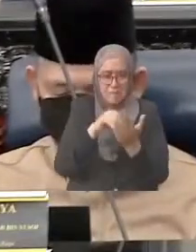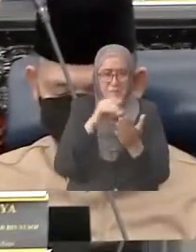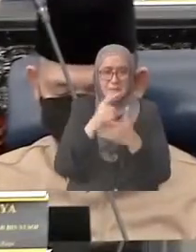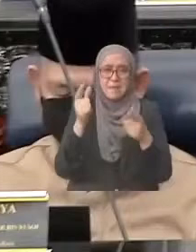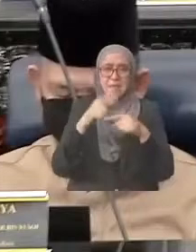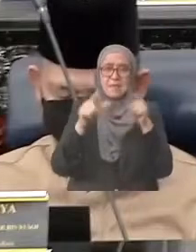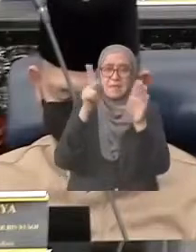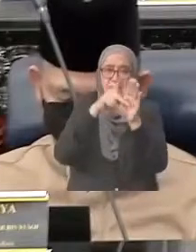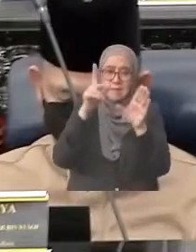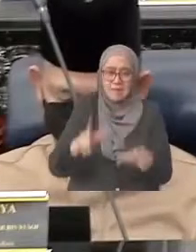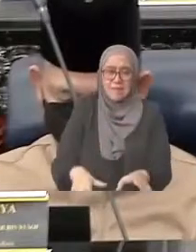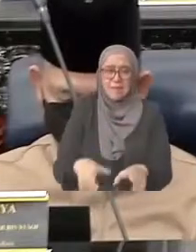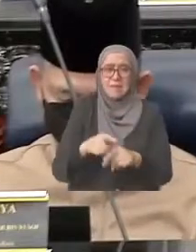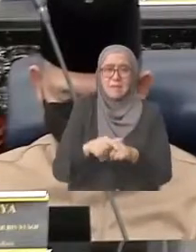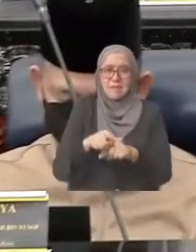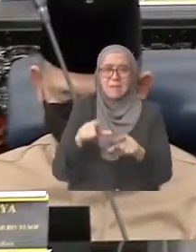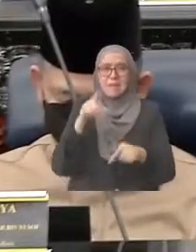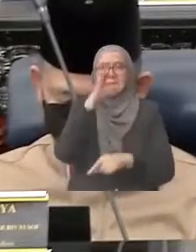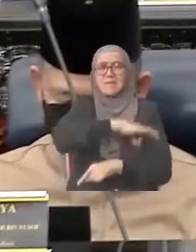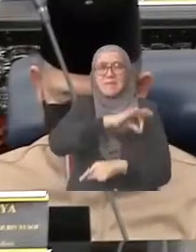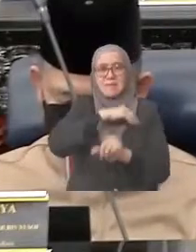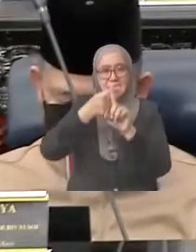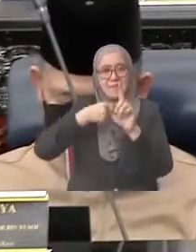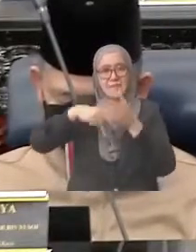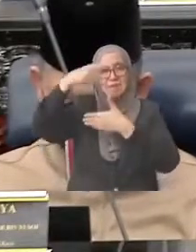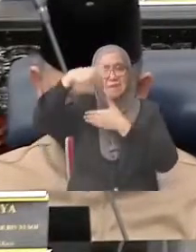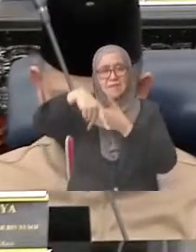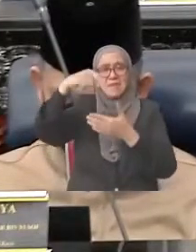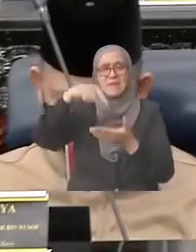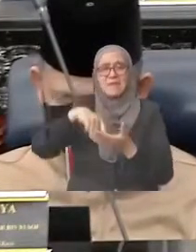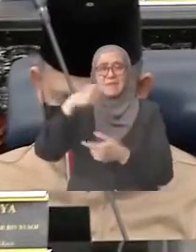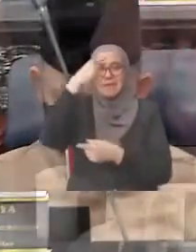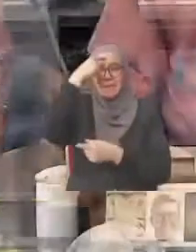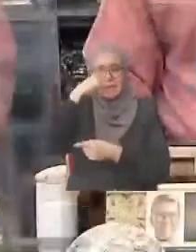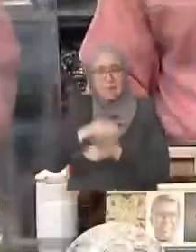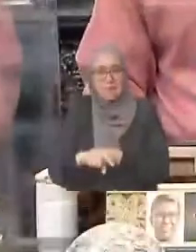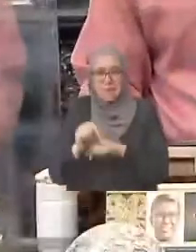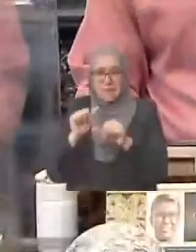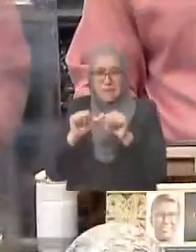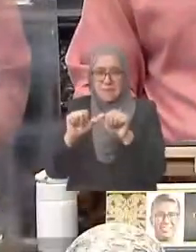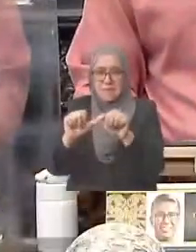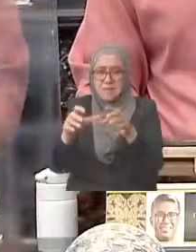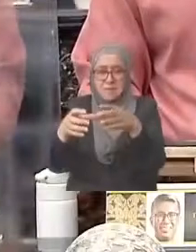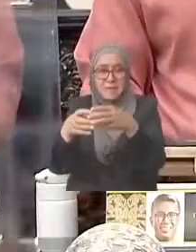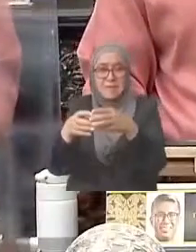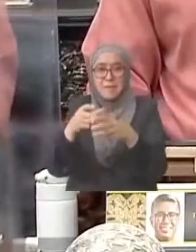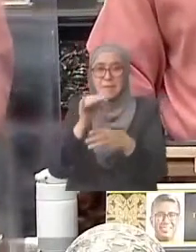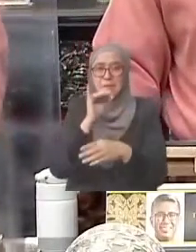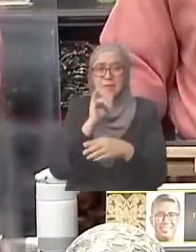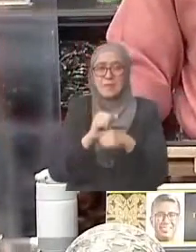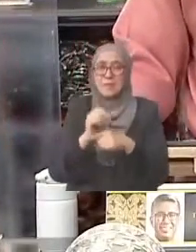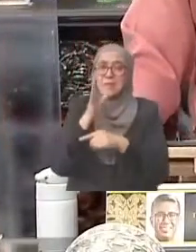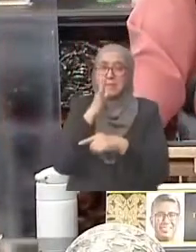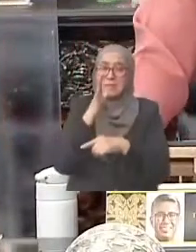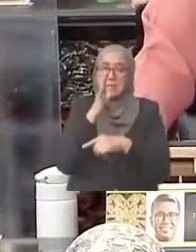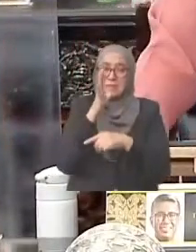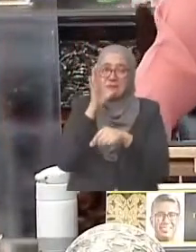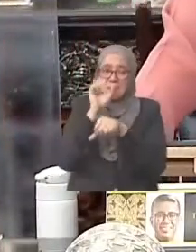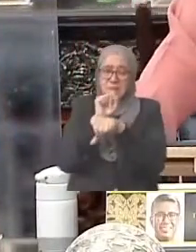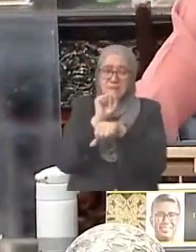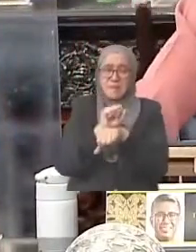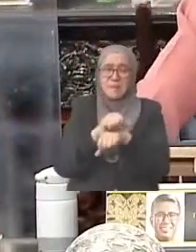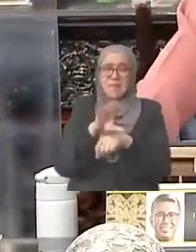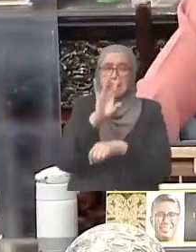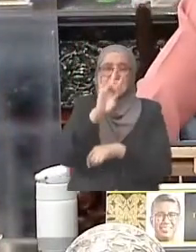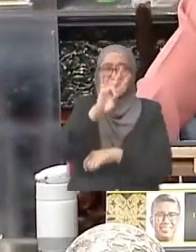bagi menambah baik sistem sokongan sedia ide buat kaum ibu bekerja ya 30juta regedit dan untuk menyediakan kemudahan